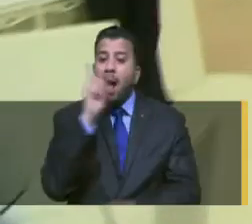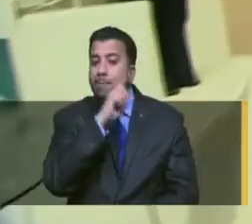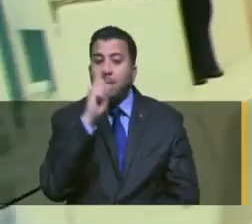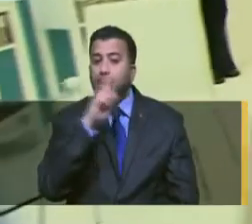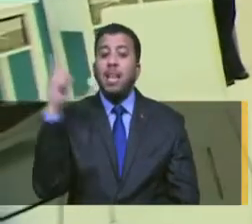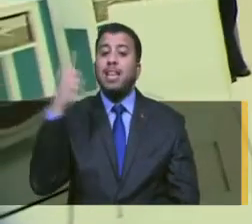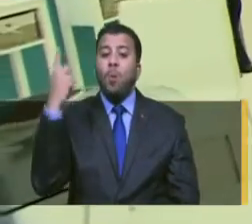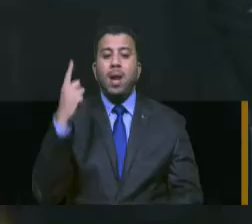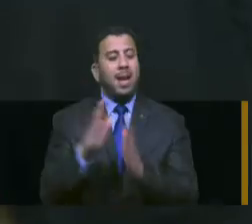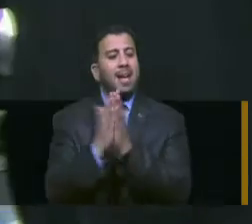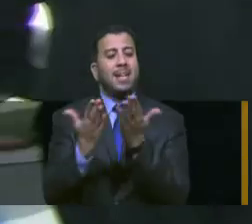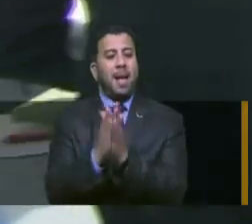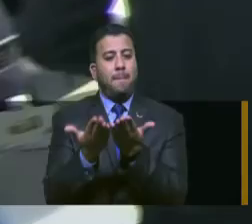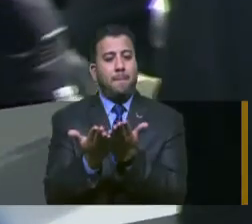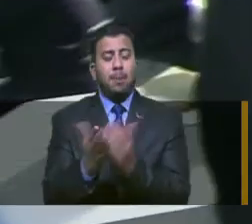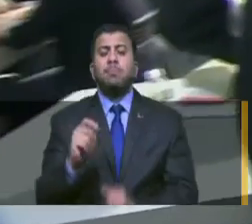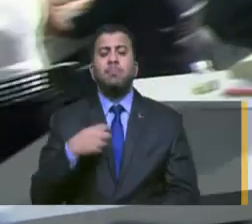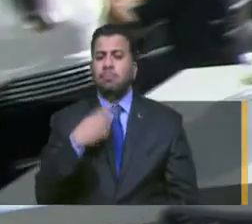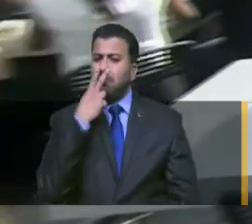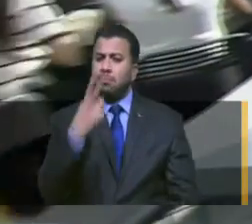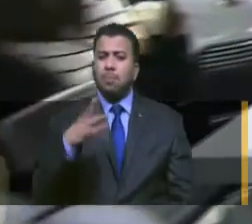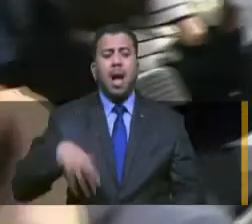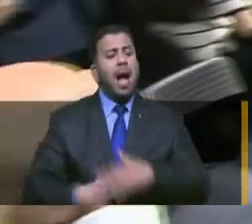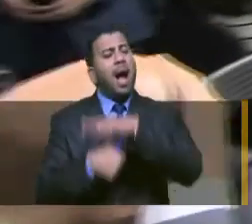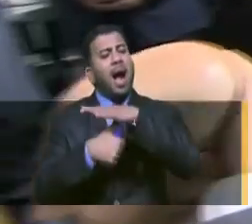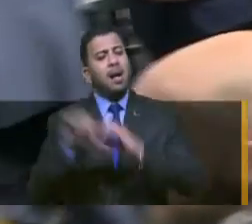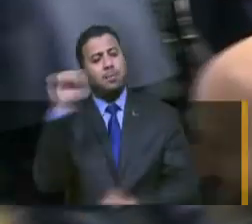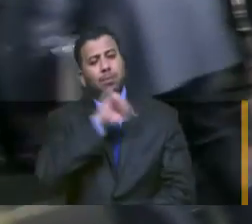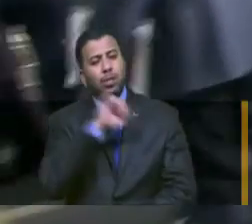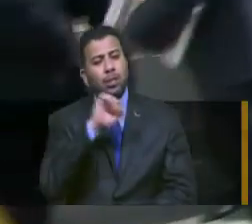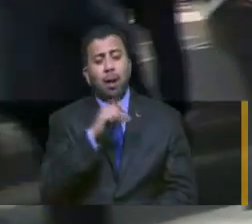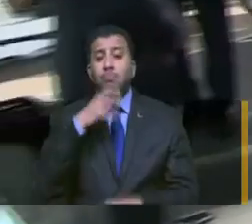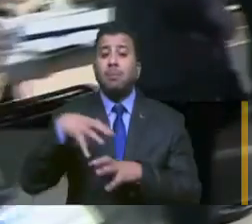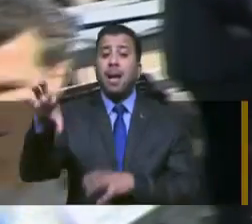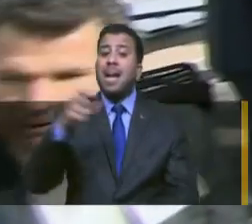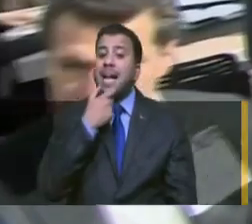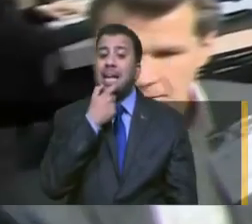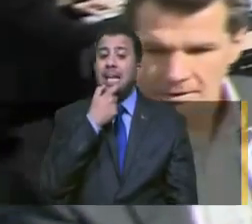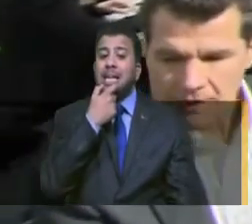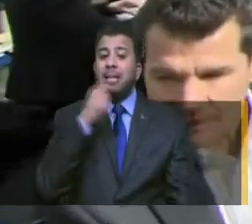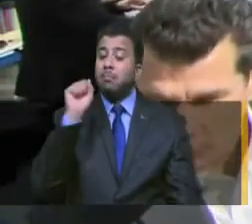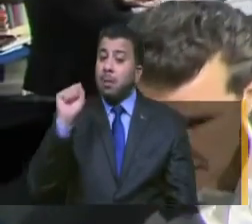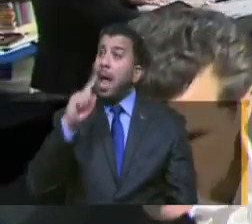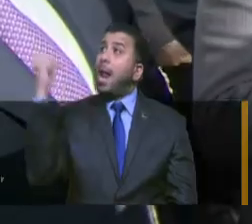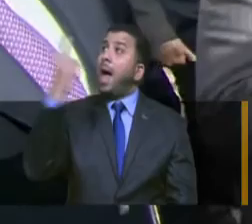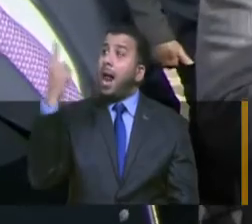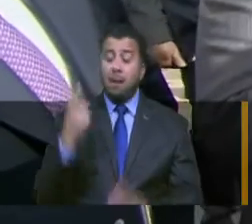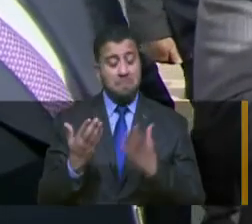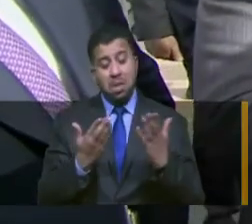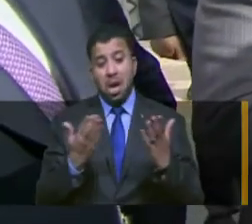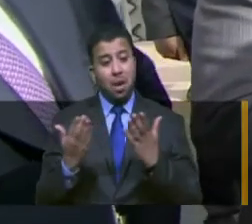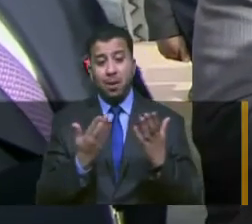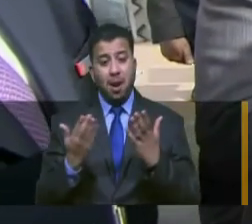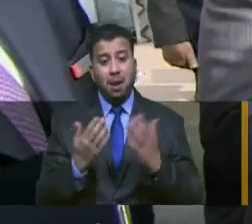الدولي للكتاب. كما عرج صاحب السمو حاكم الشارقة إلى الجناح الإنجليزي العالم يقرأ، واطلع على